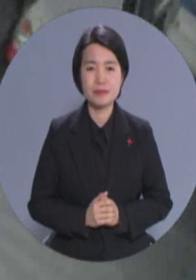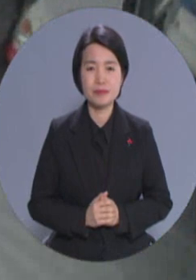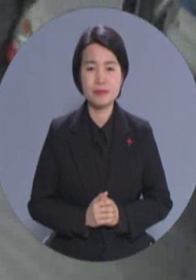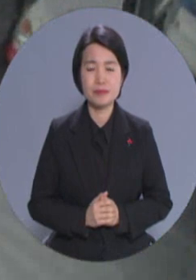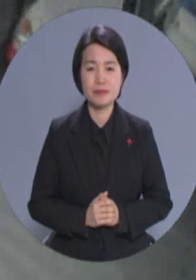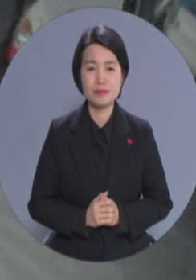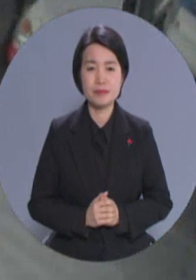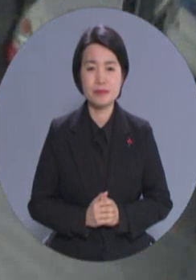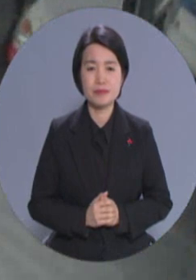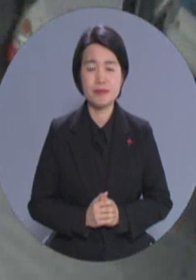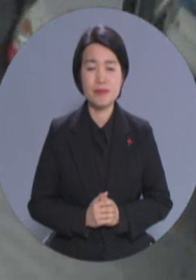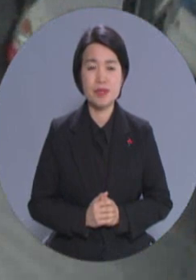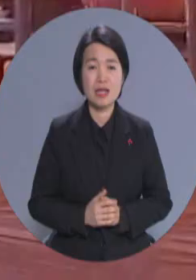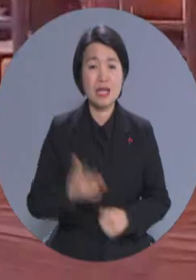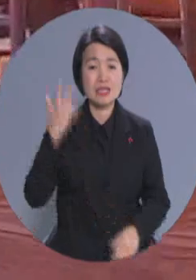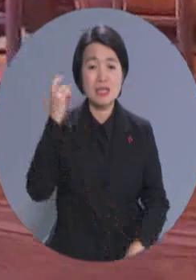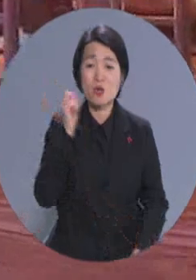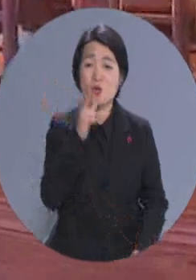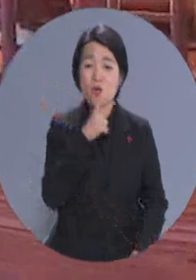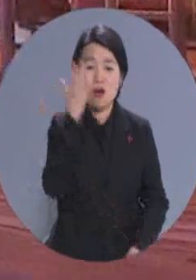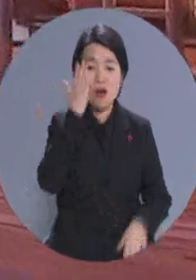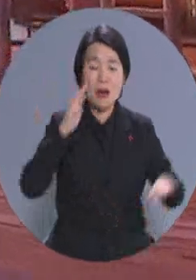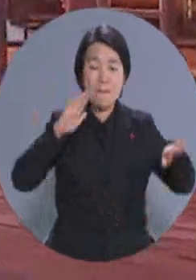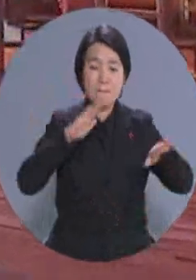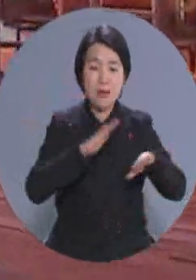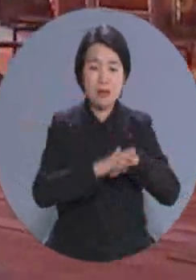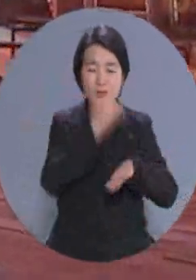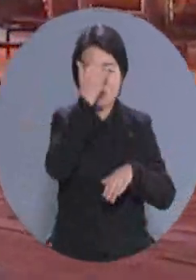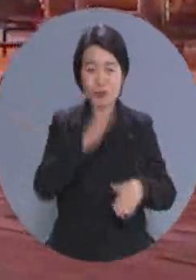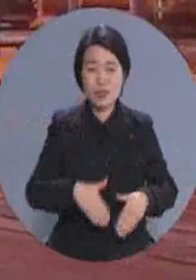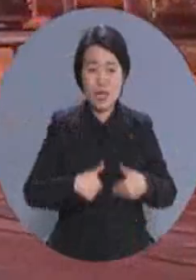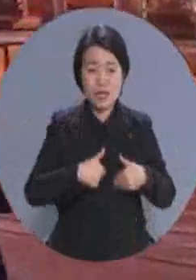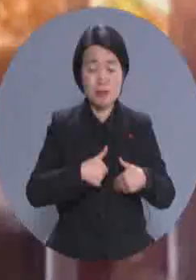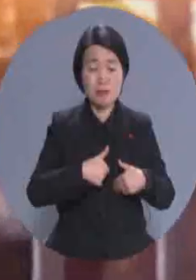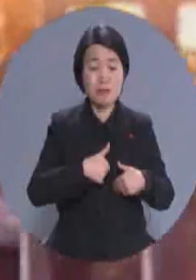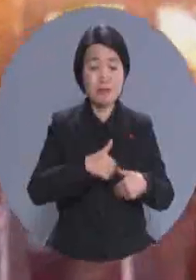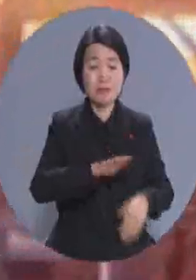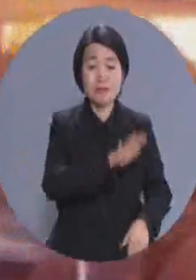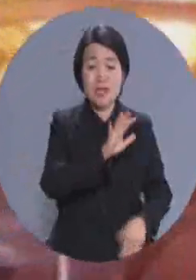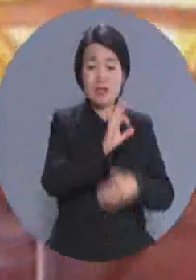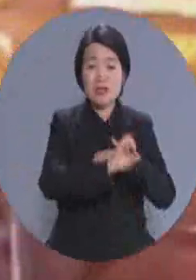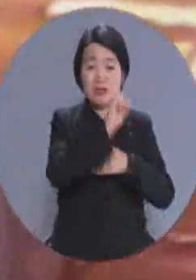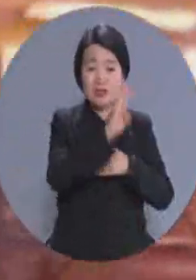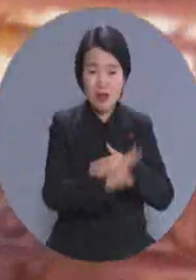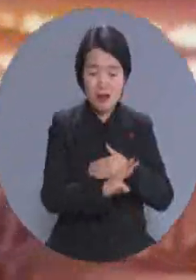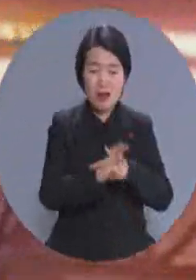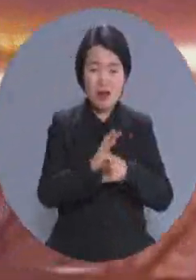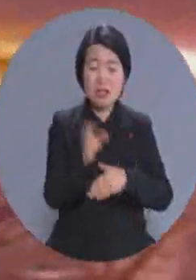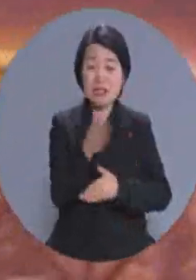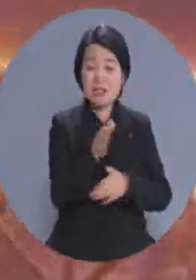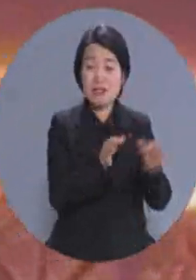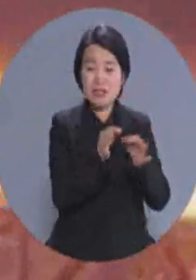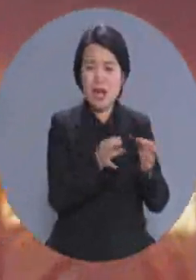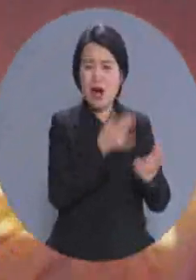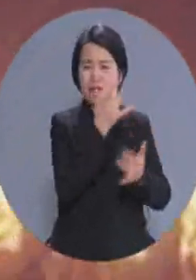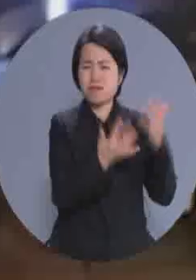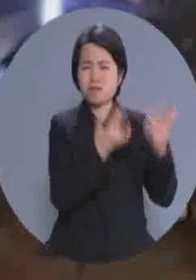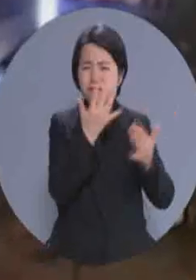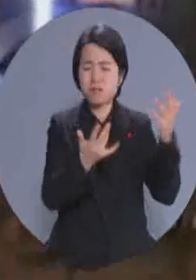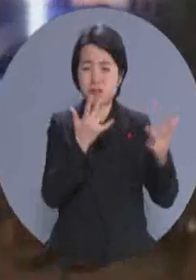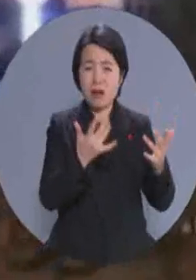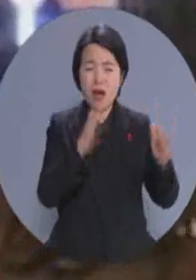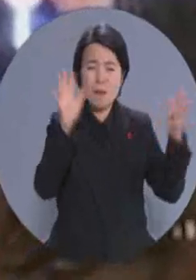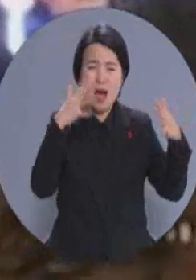다녀왔습니다 지난 월요일 밤 충남 서천 수산물 특화 시장에서 대형 화제가 발생했습니다